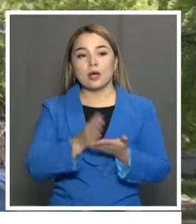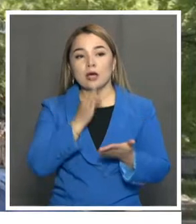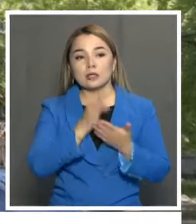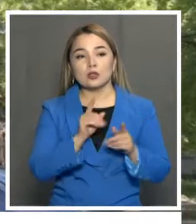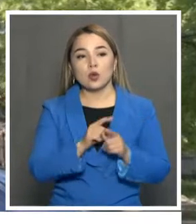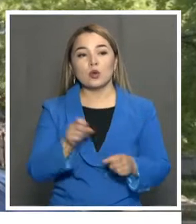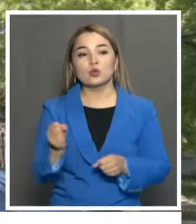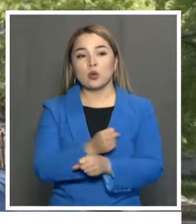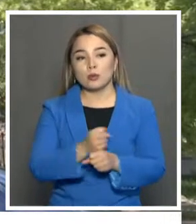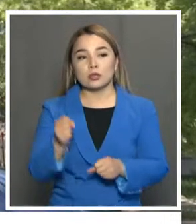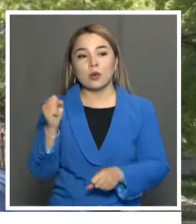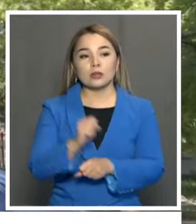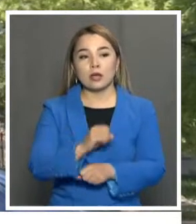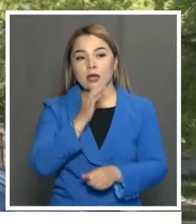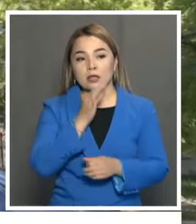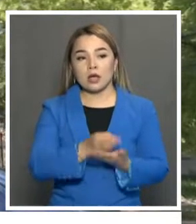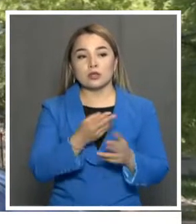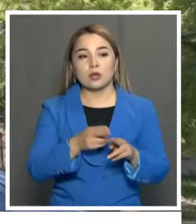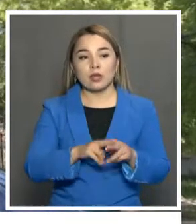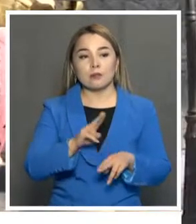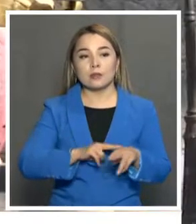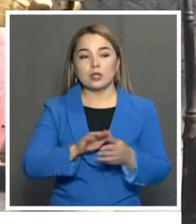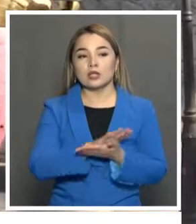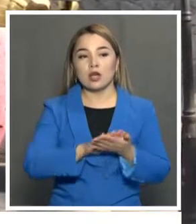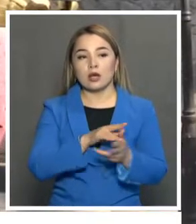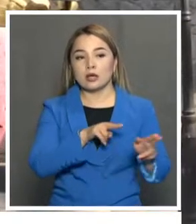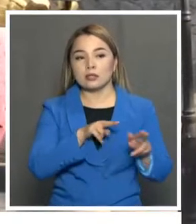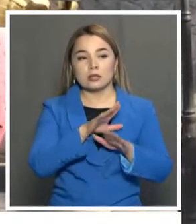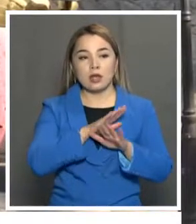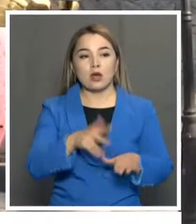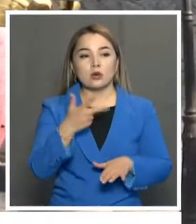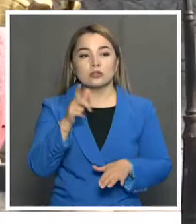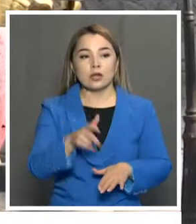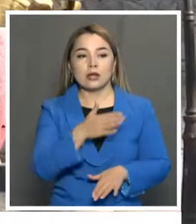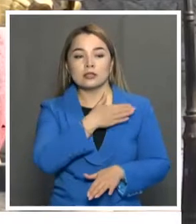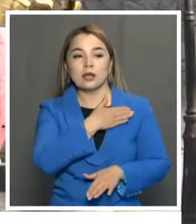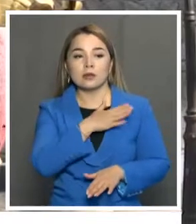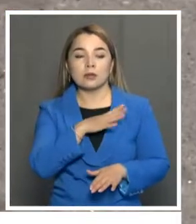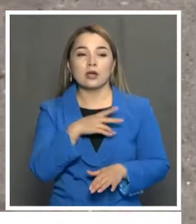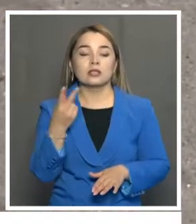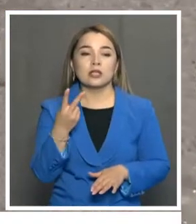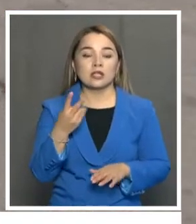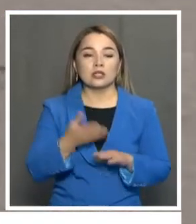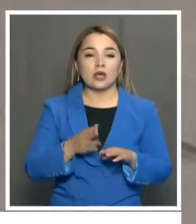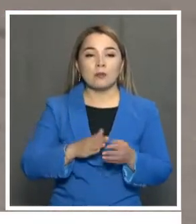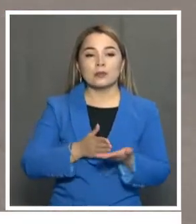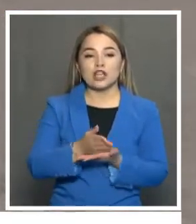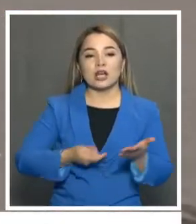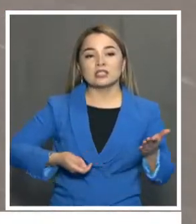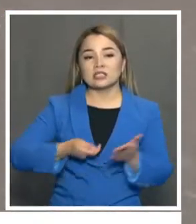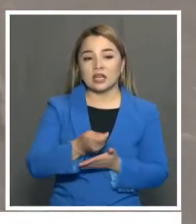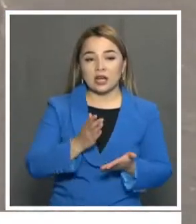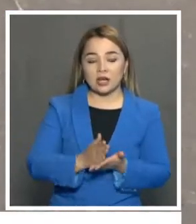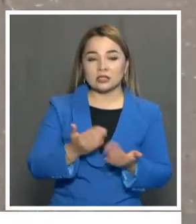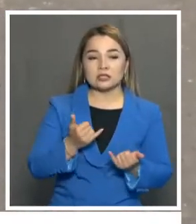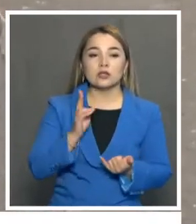тоқтатқан полиция ешқандай атыс болмаған дейді. Ауруханаға жеткізілген 3 адамның бірінің иық кеуде тұсына, екіншісінің жамбасына пышақ кірген, ал